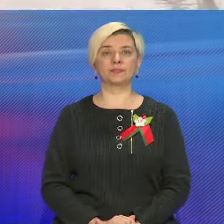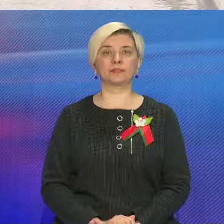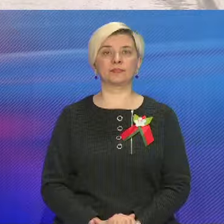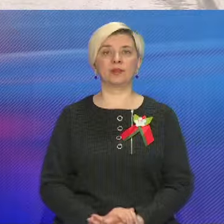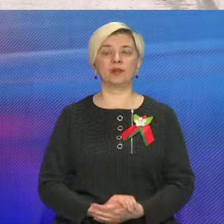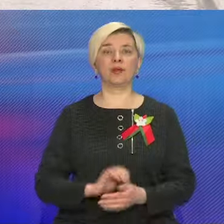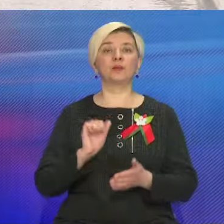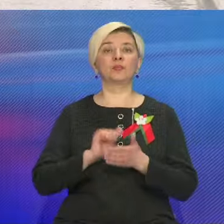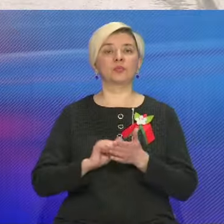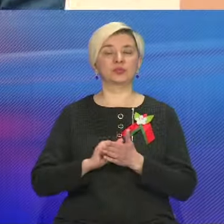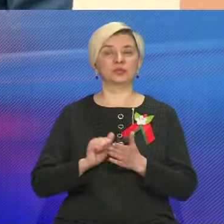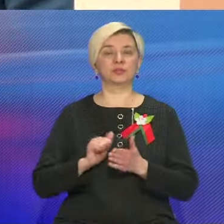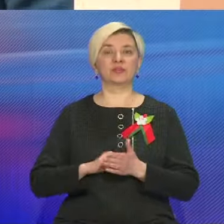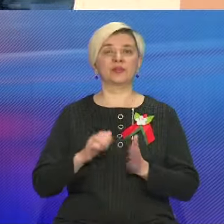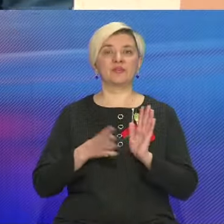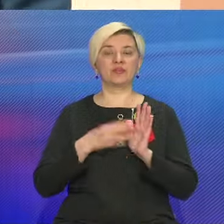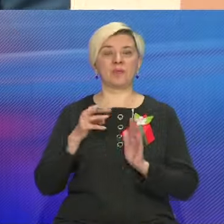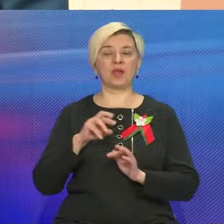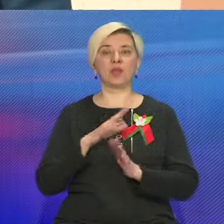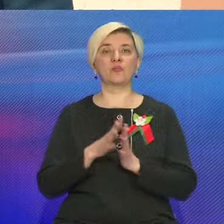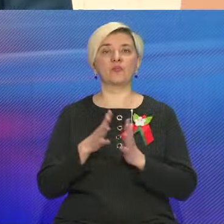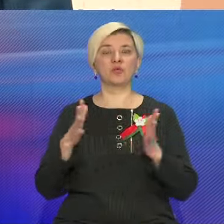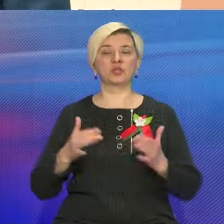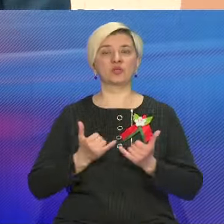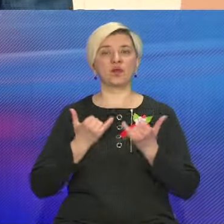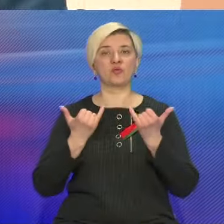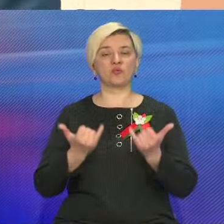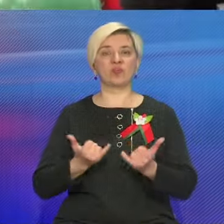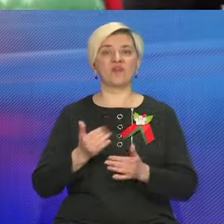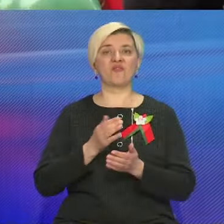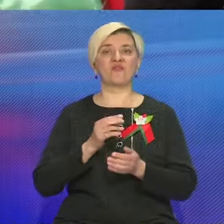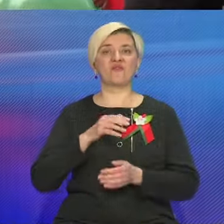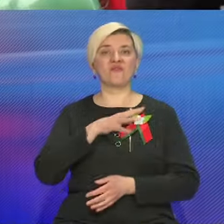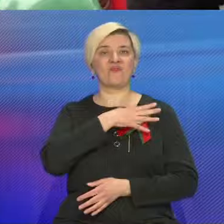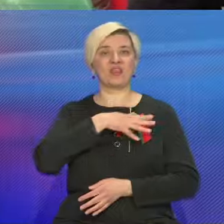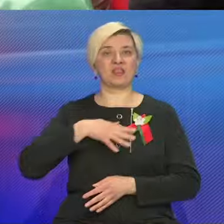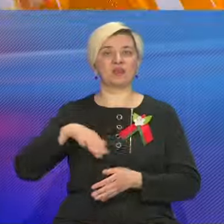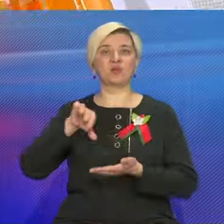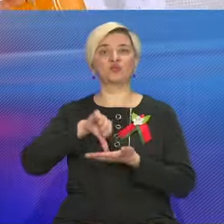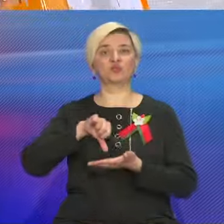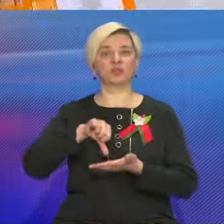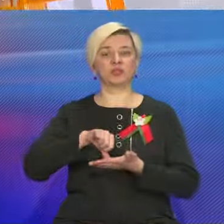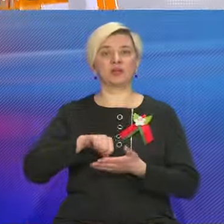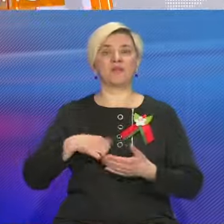З нагоди 9 мая усе більше шановних ветеранів Приньомані становиться удільниками віншувального марафону.